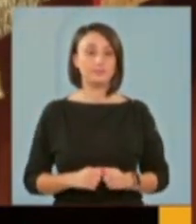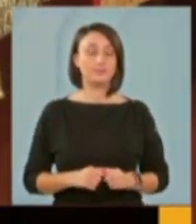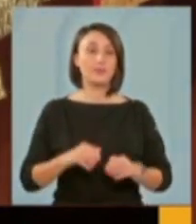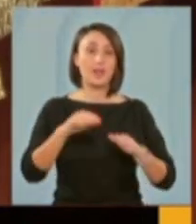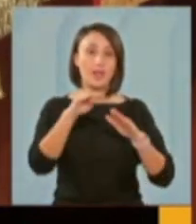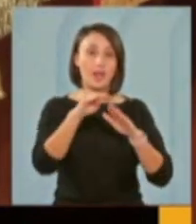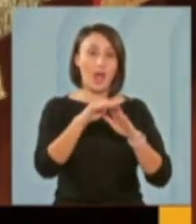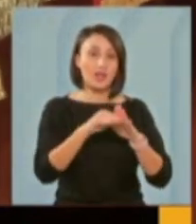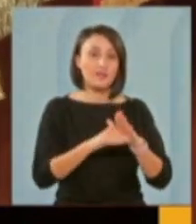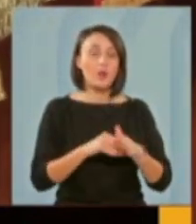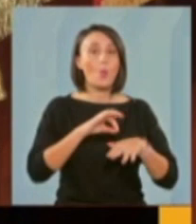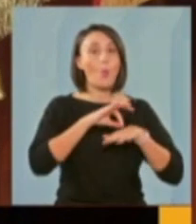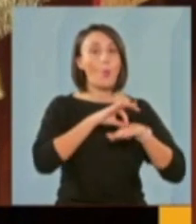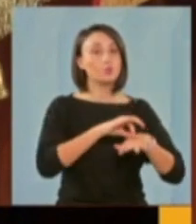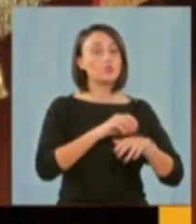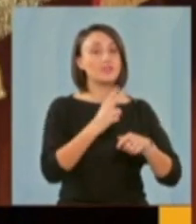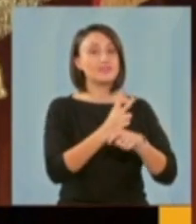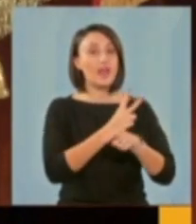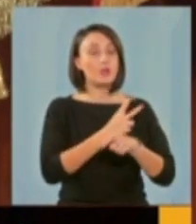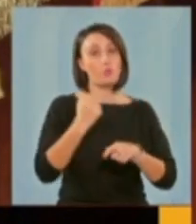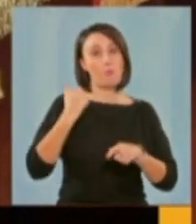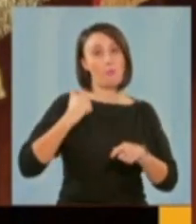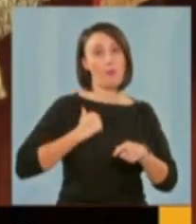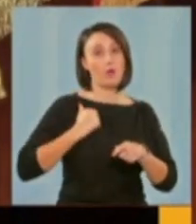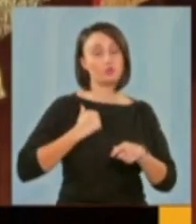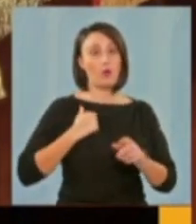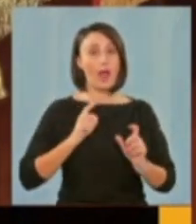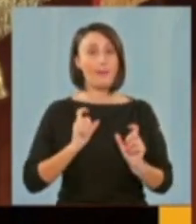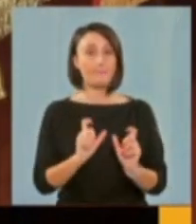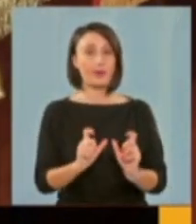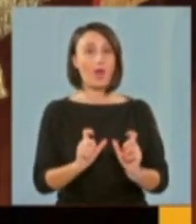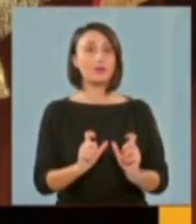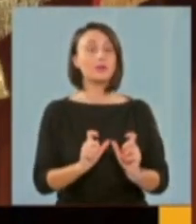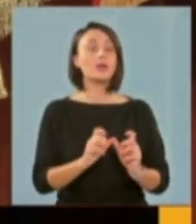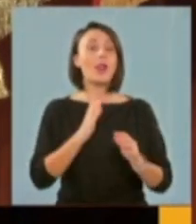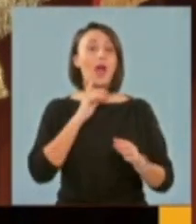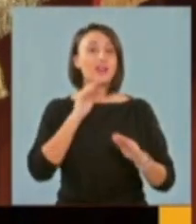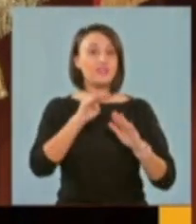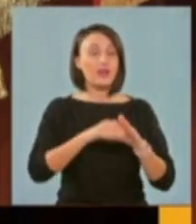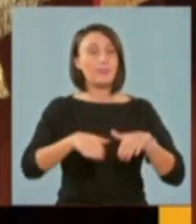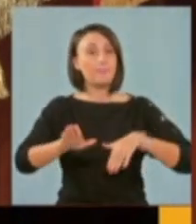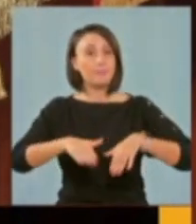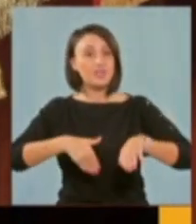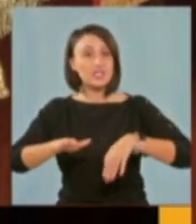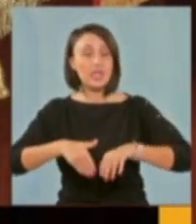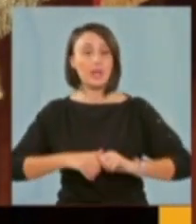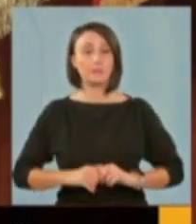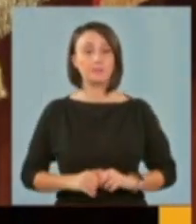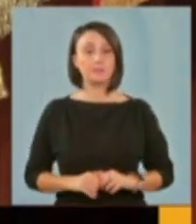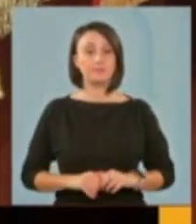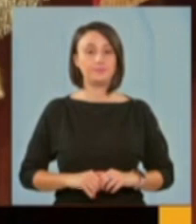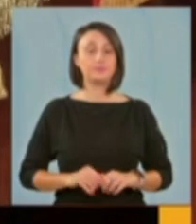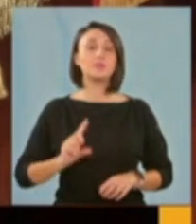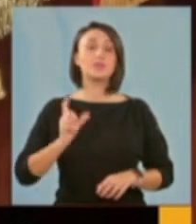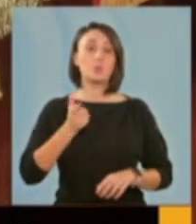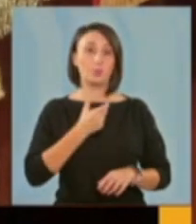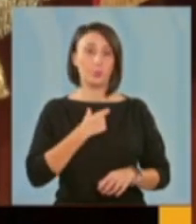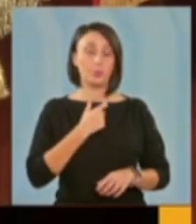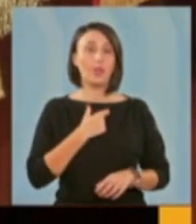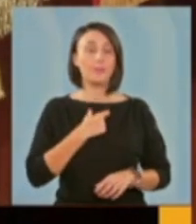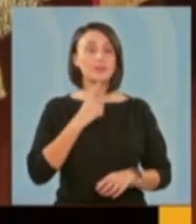la nivelul conducerii statului major al apărării, la nivelul ministerului, să putem